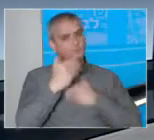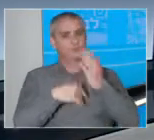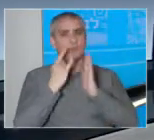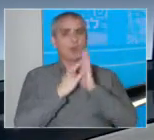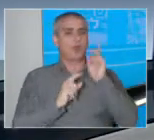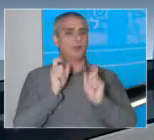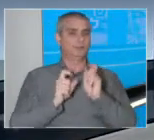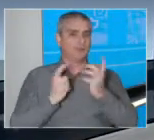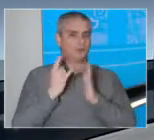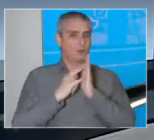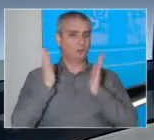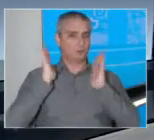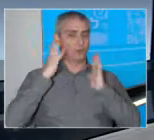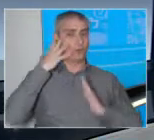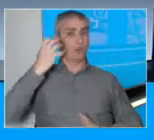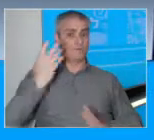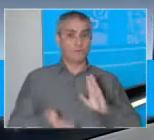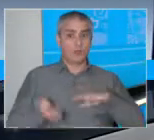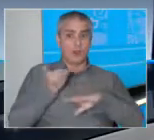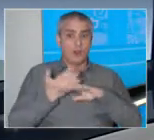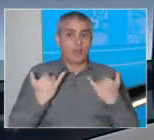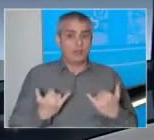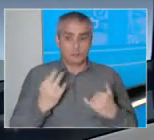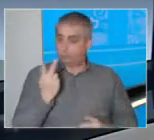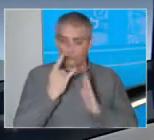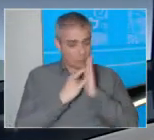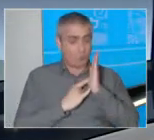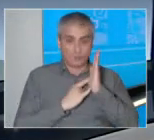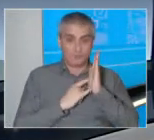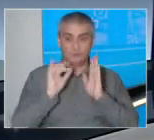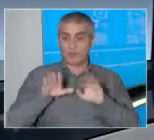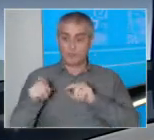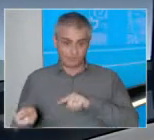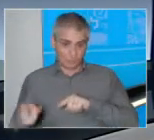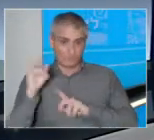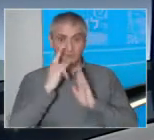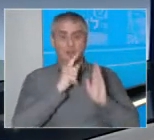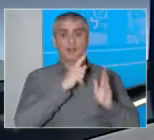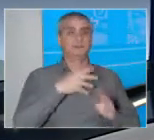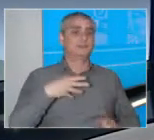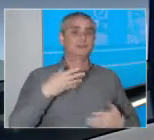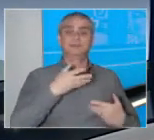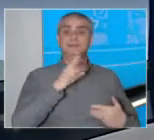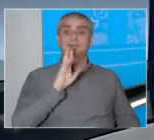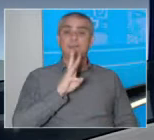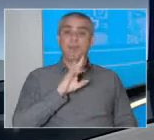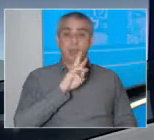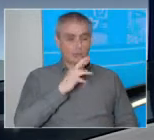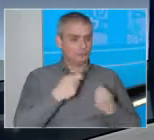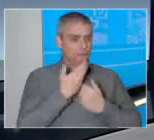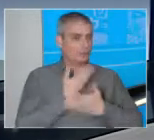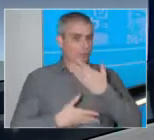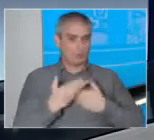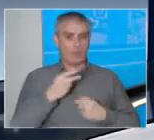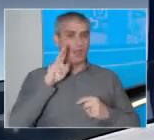האזרחות, החוק שאתם כל כך אוהבים, עולה היום שני חוקים למעשה, חוק של הממשלה וחוק של שמחה רוטמן, בשיתוף פעולה,